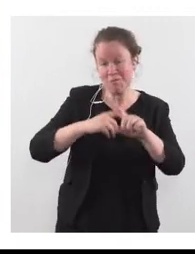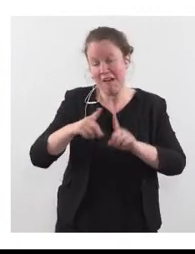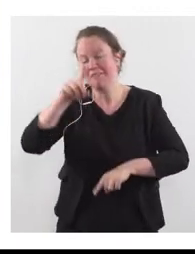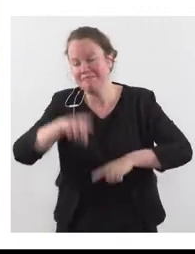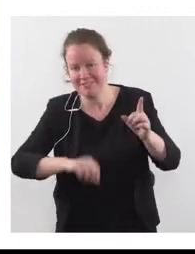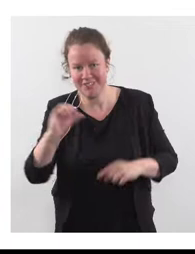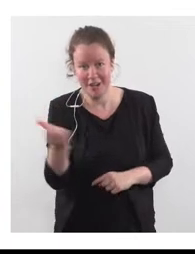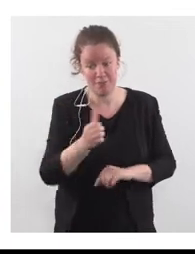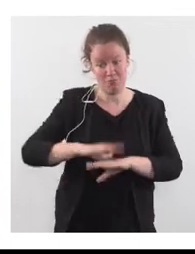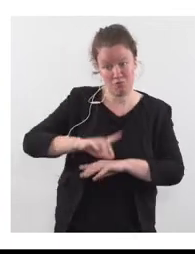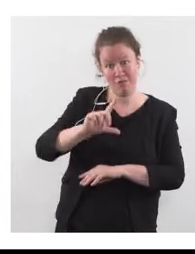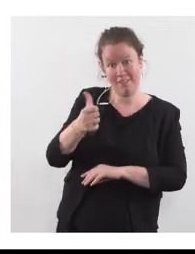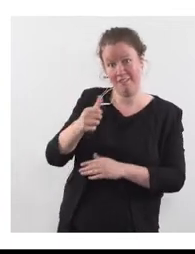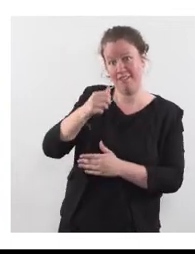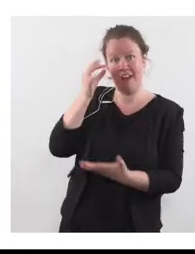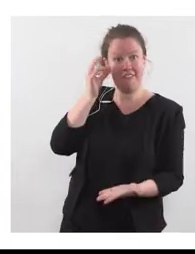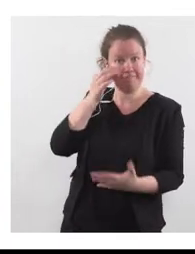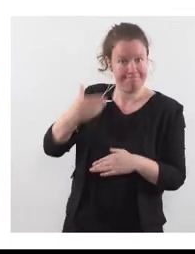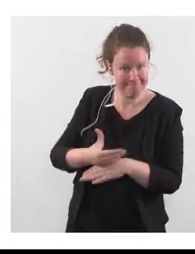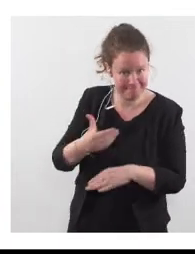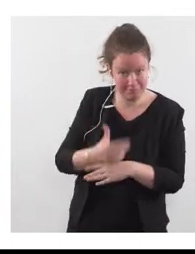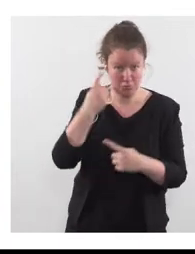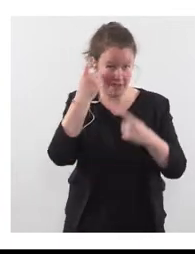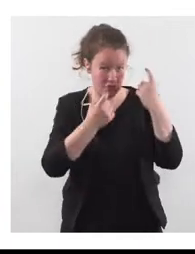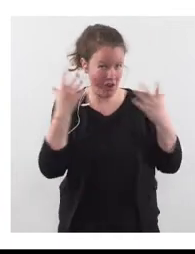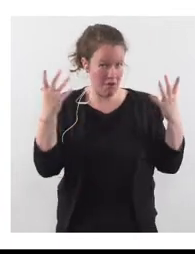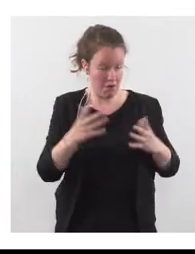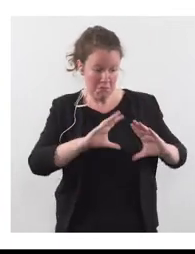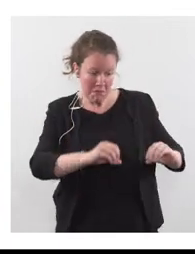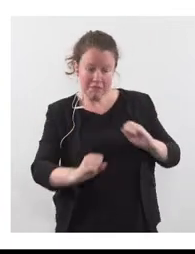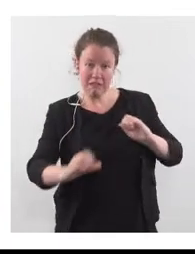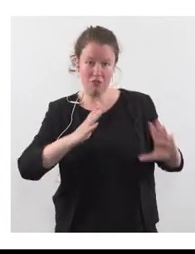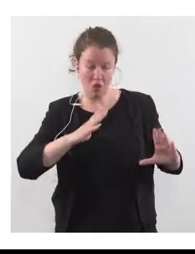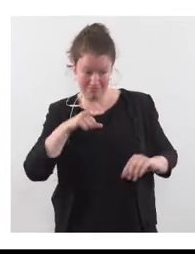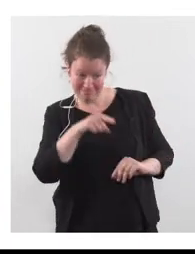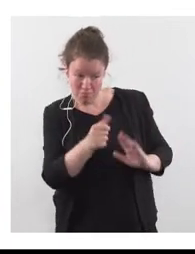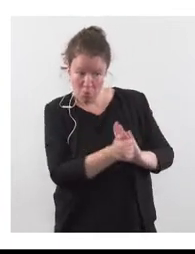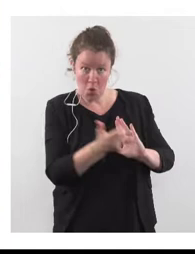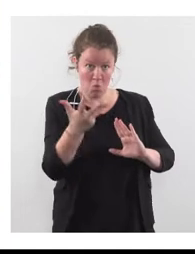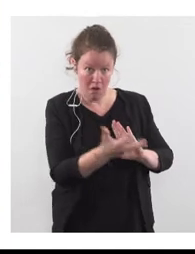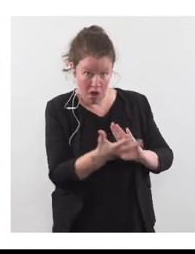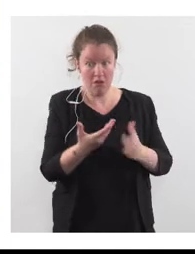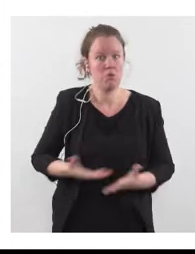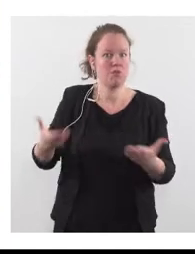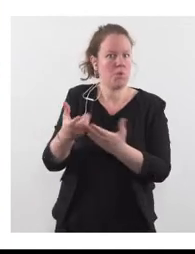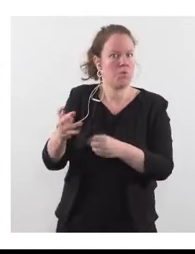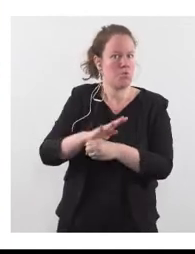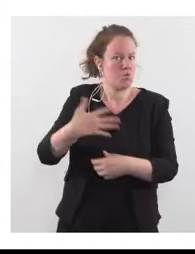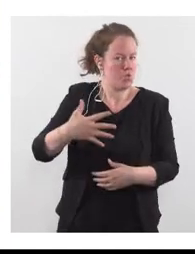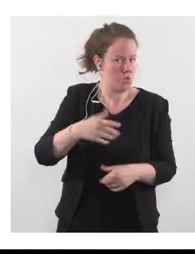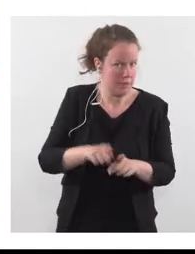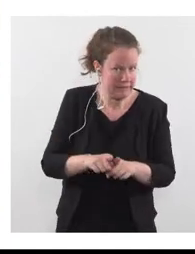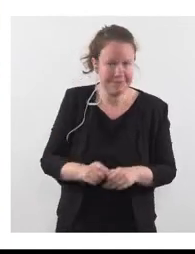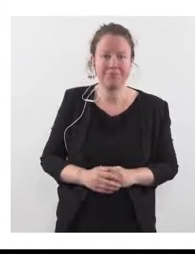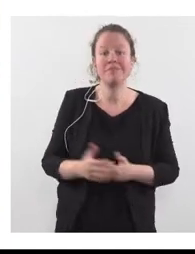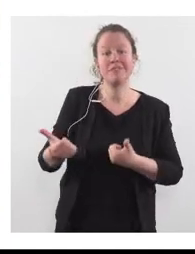rôle des médiateurs face à trois défis, contexte de crise en particulier de la pandémie, la dématérialisation des services publics et la